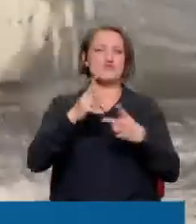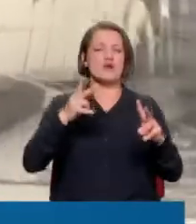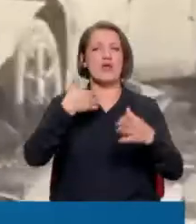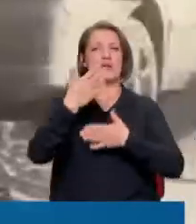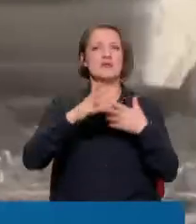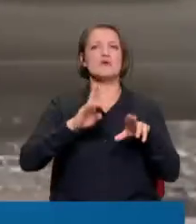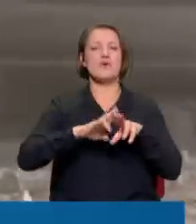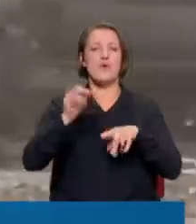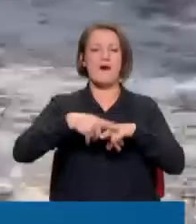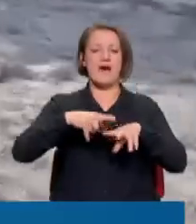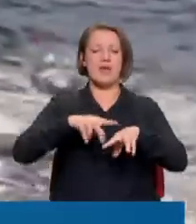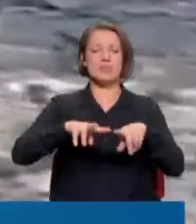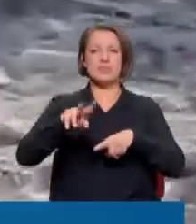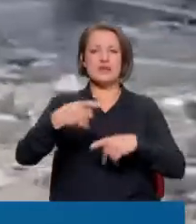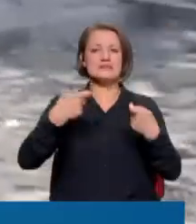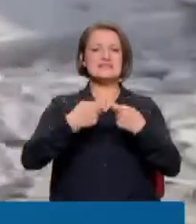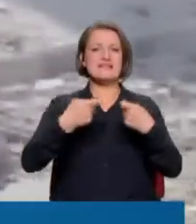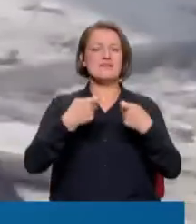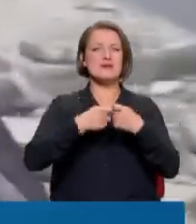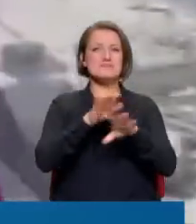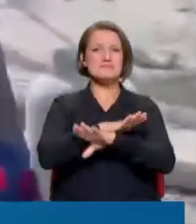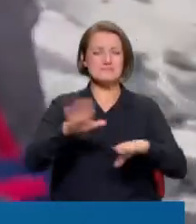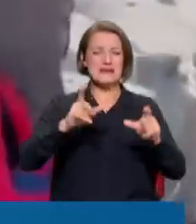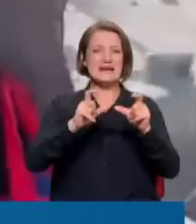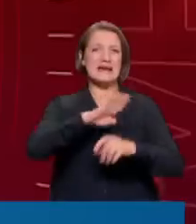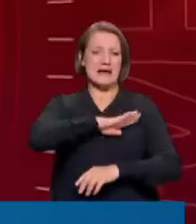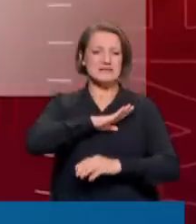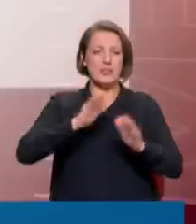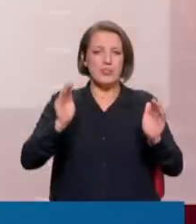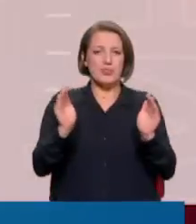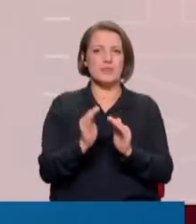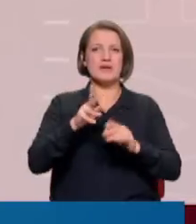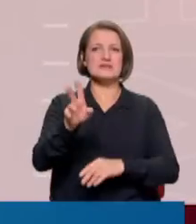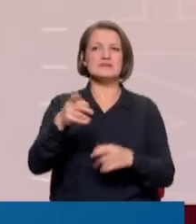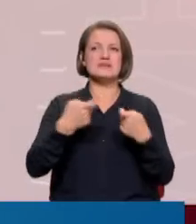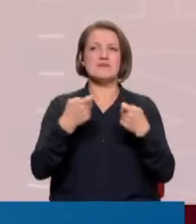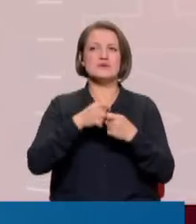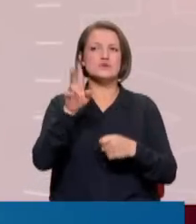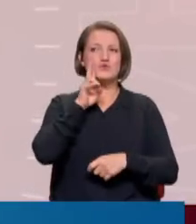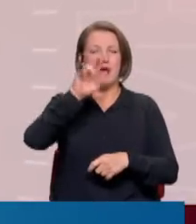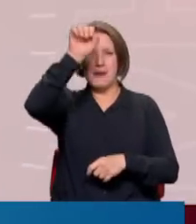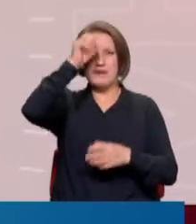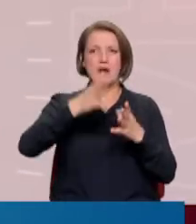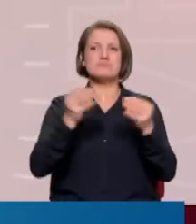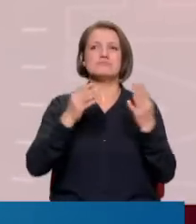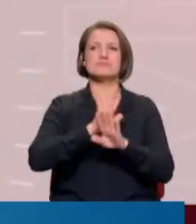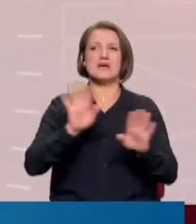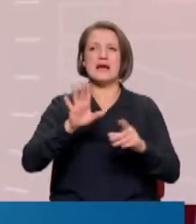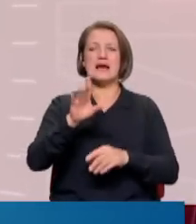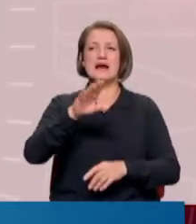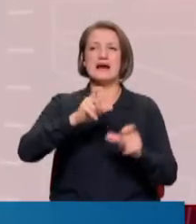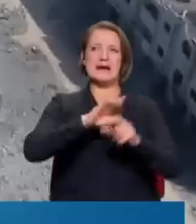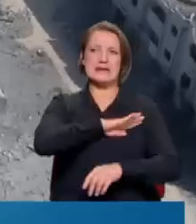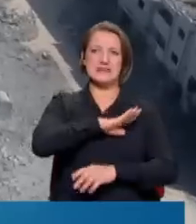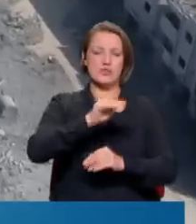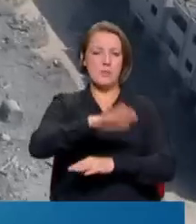Cohen savaş sonunda Gazze şeridinin küçülecek ifade etti savaşın sonunda sadece Hamas yok olmayacak Gazi'nin toprakları da